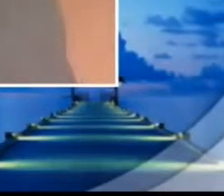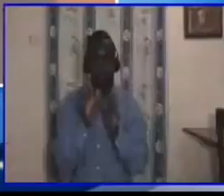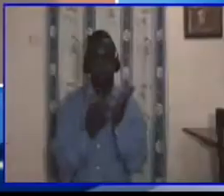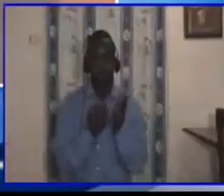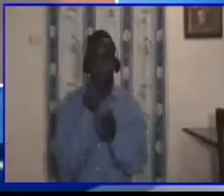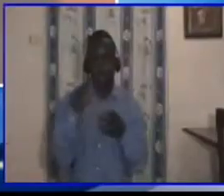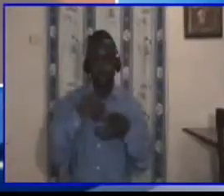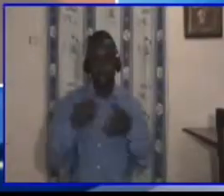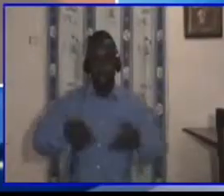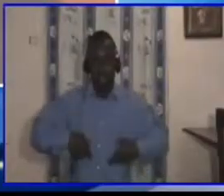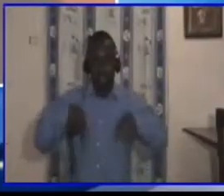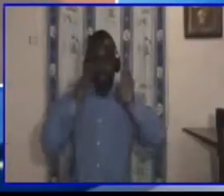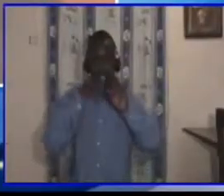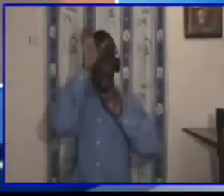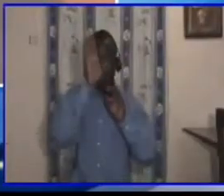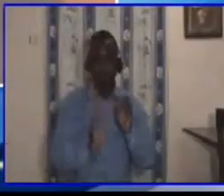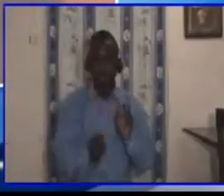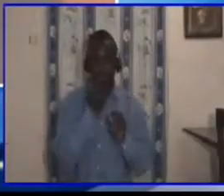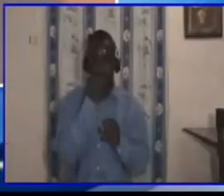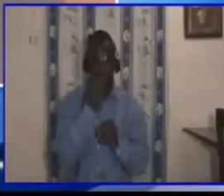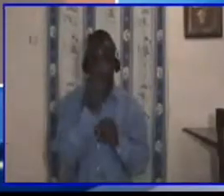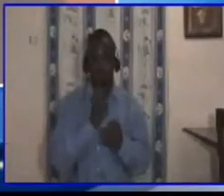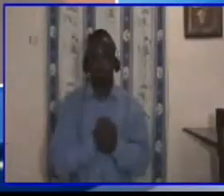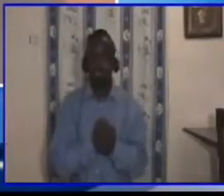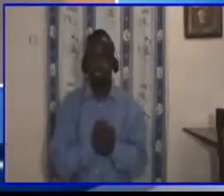leggeremo il verso 11